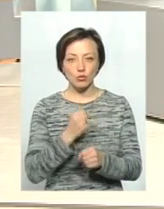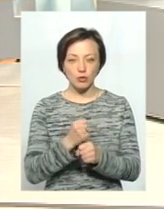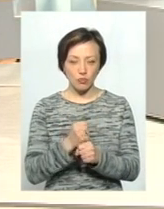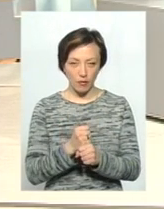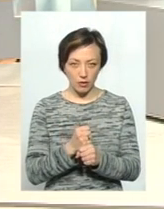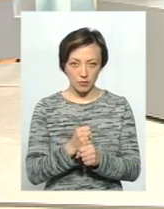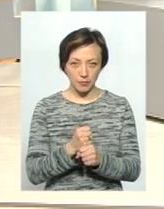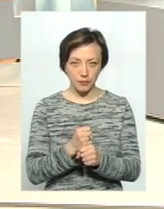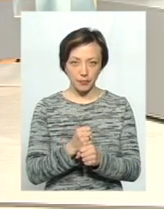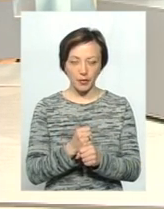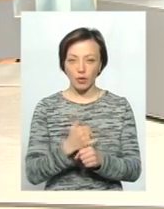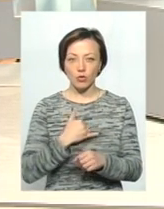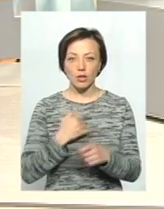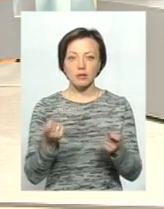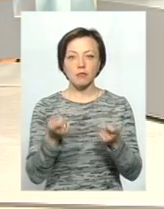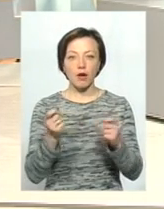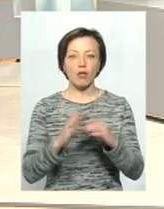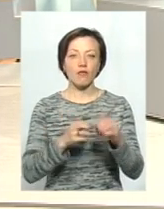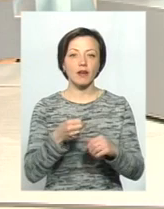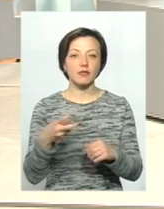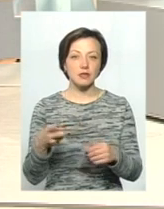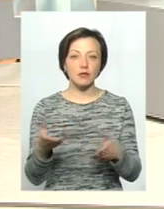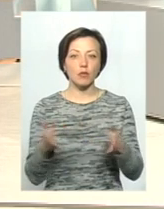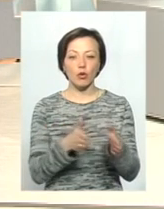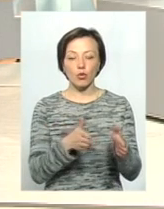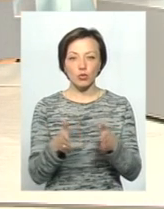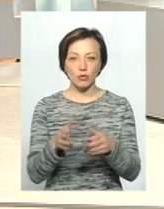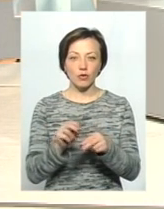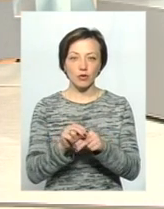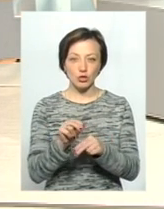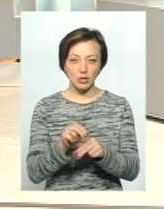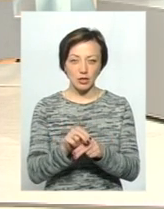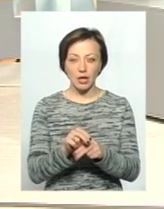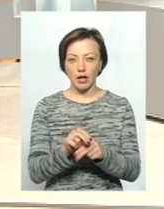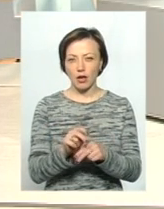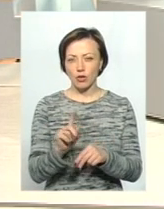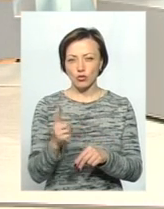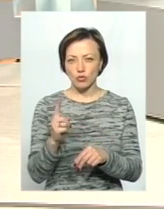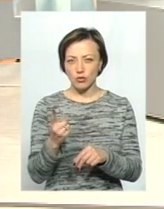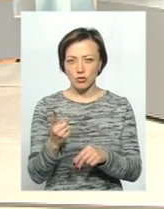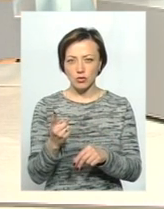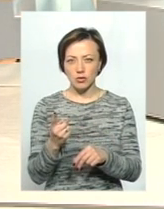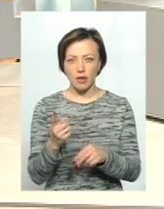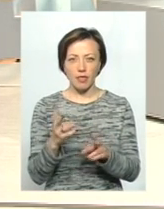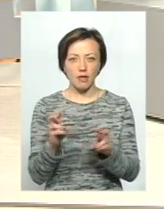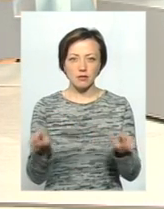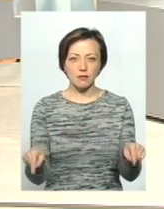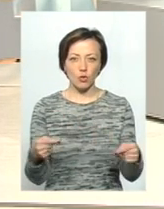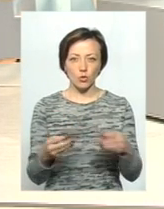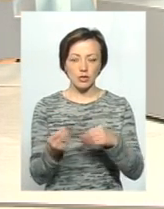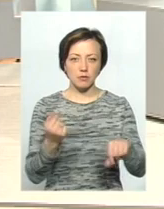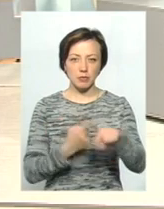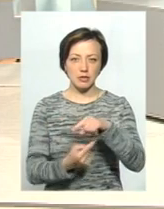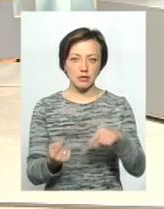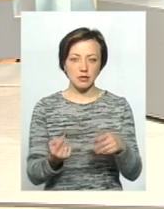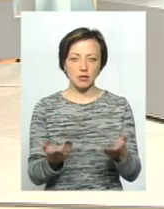працювати. От, ну, у нас мало фахівців, на яких ми готові обучити, але у нас чомусь не створюється бізнес.